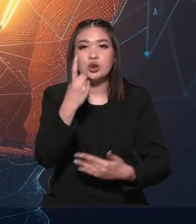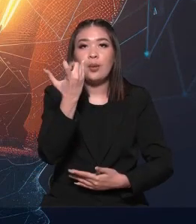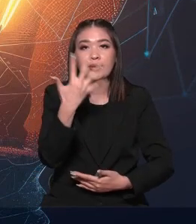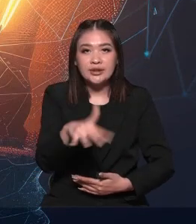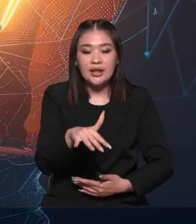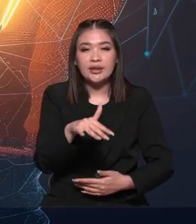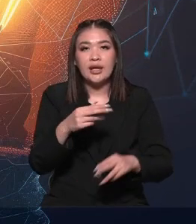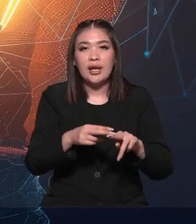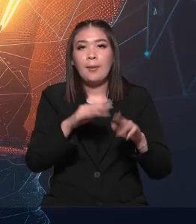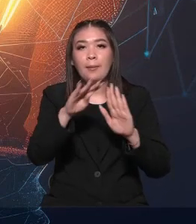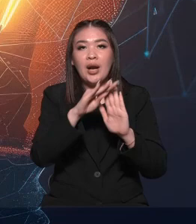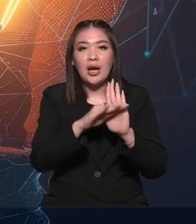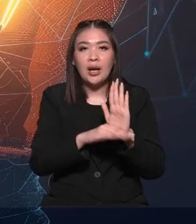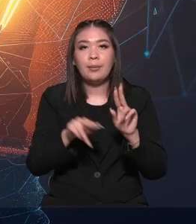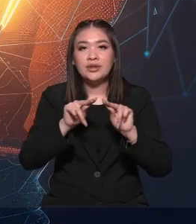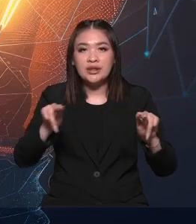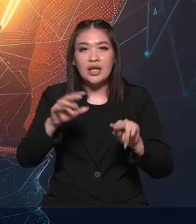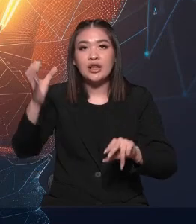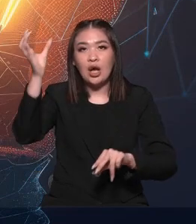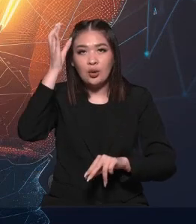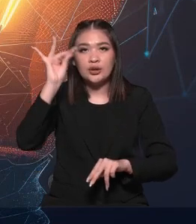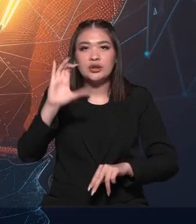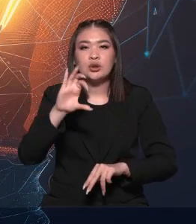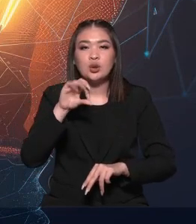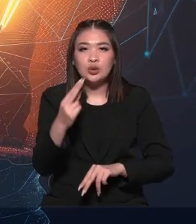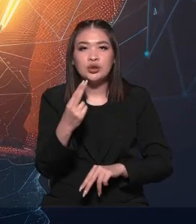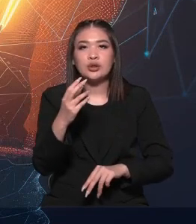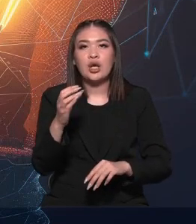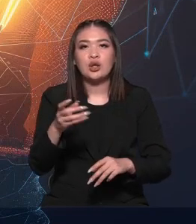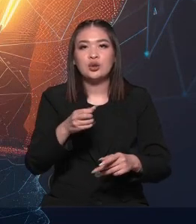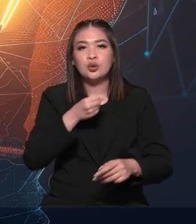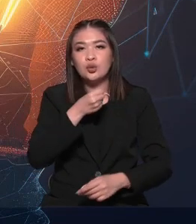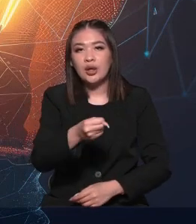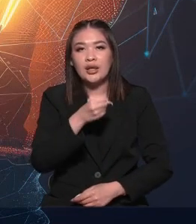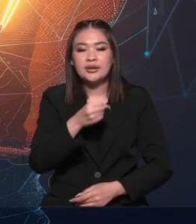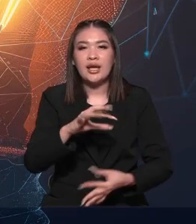они по программам педагогические науки, а также социальные науки, журналистика и информация.